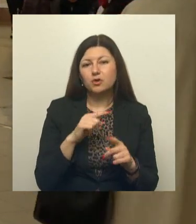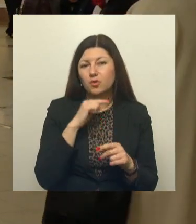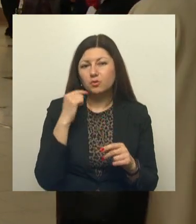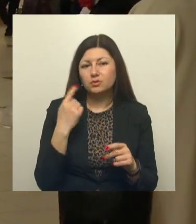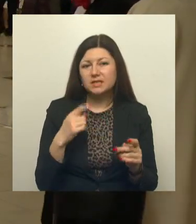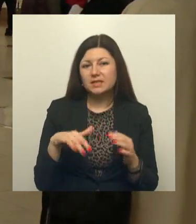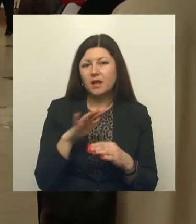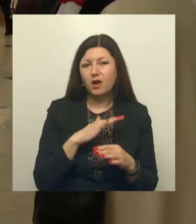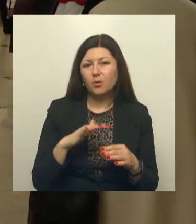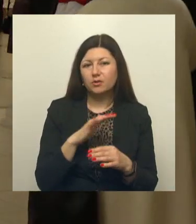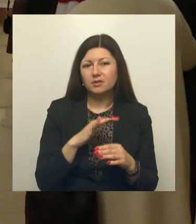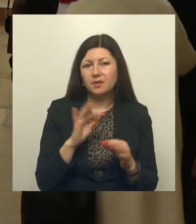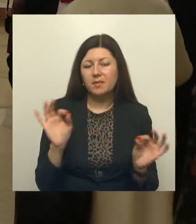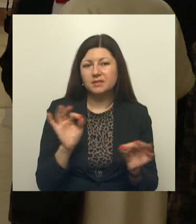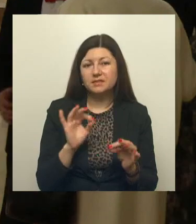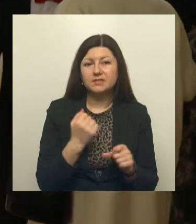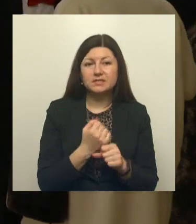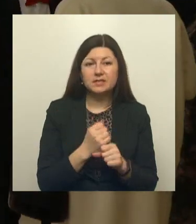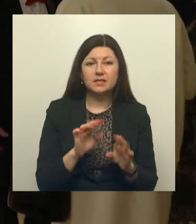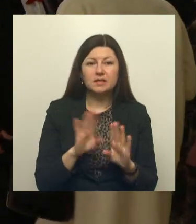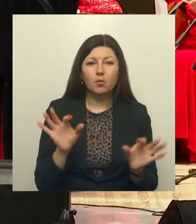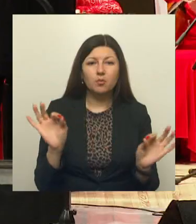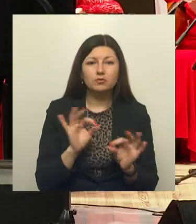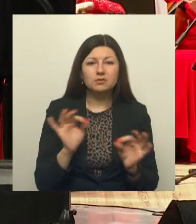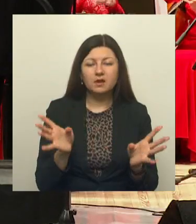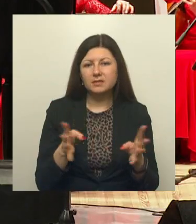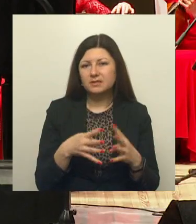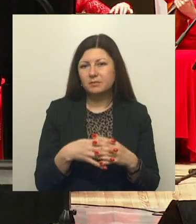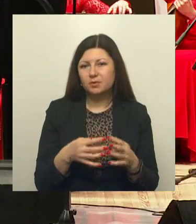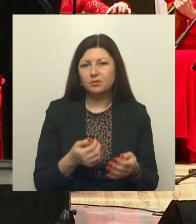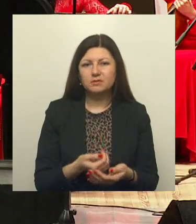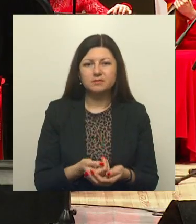и сделать вот такой вот музыкальный симбиоз.